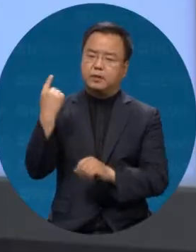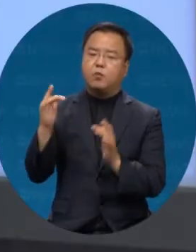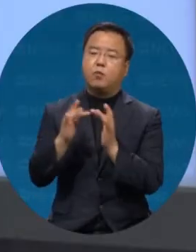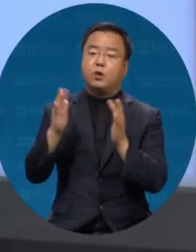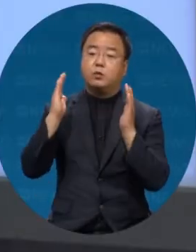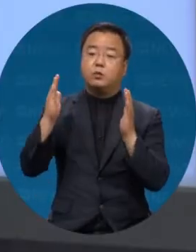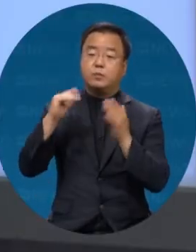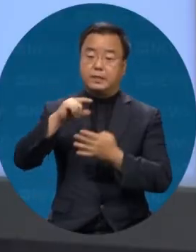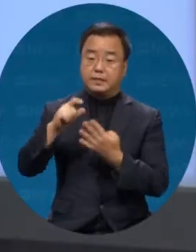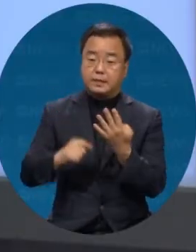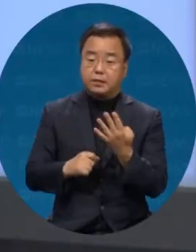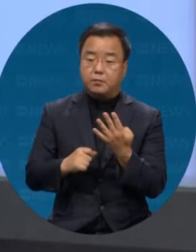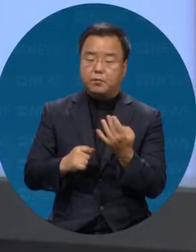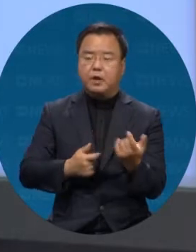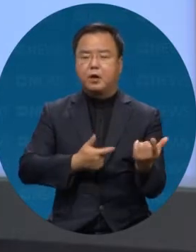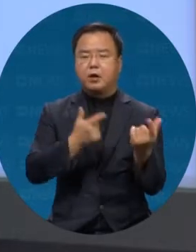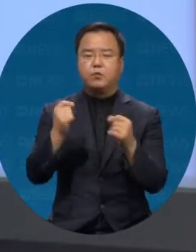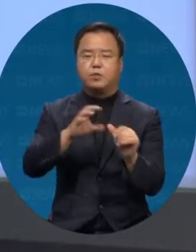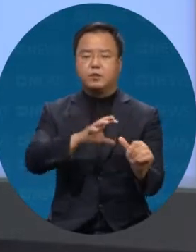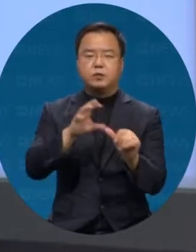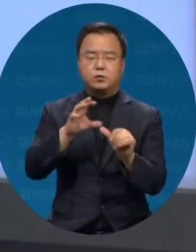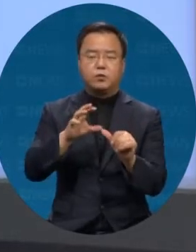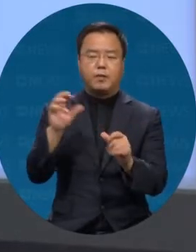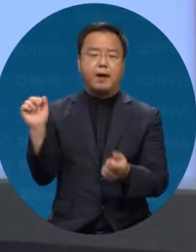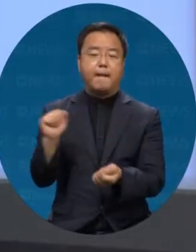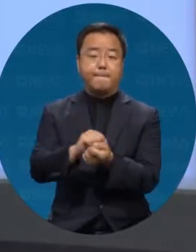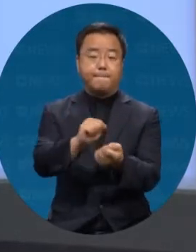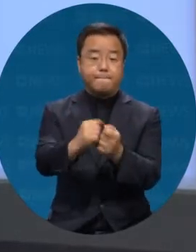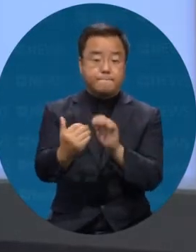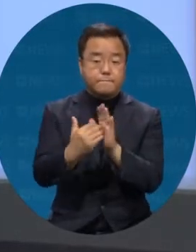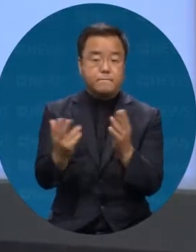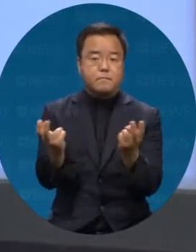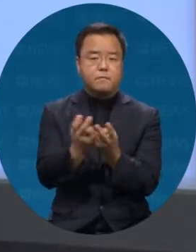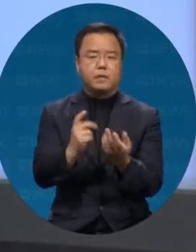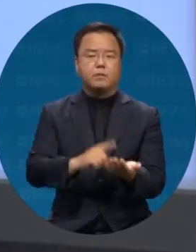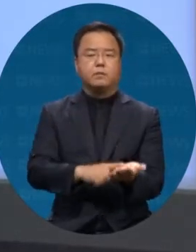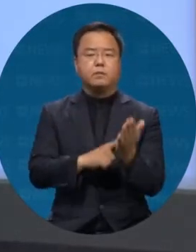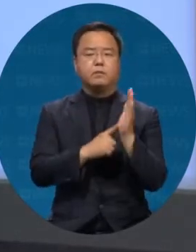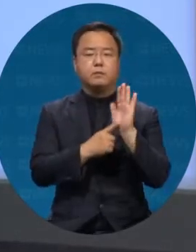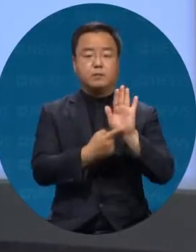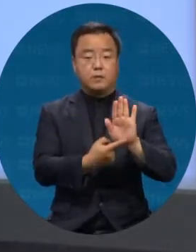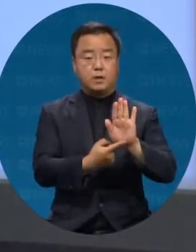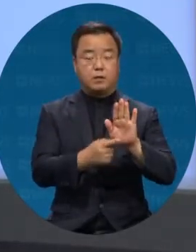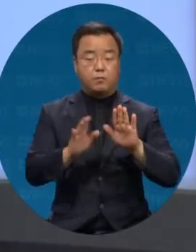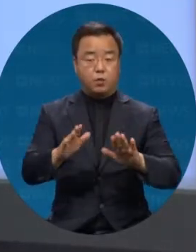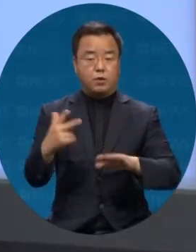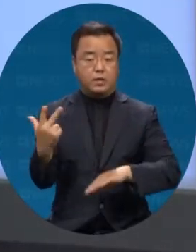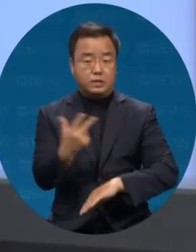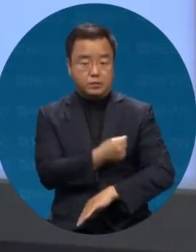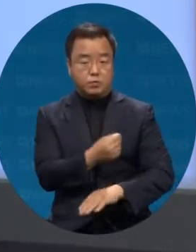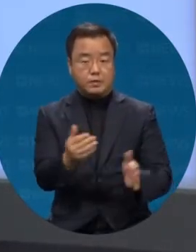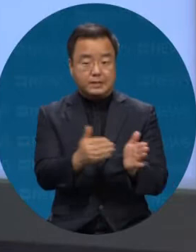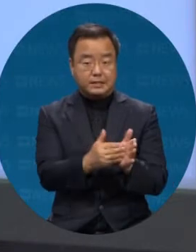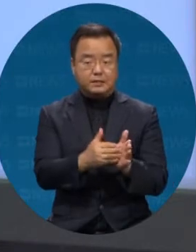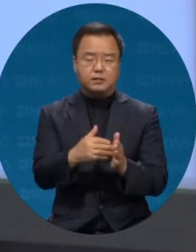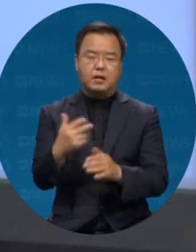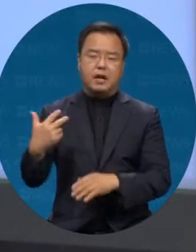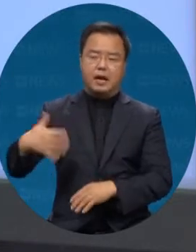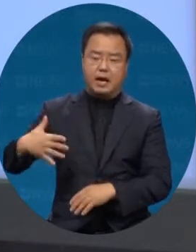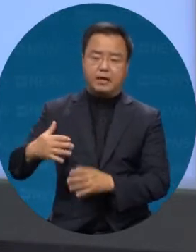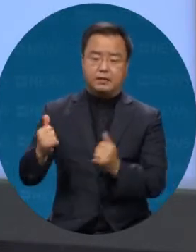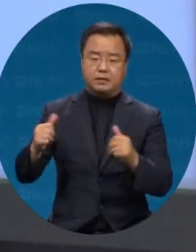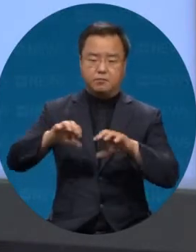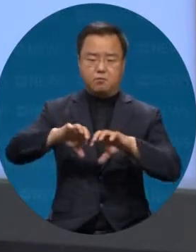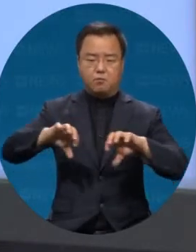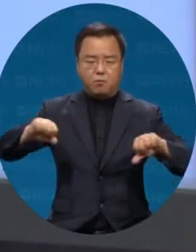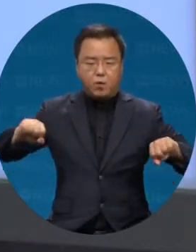수업 일정과 공통에 적용되는 방역 수칙만 전달을 했다면 올해는 접종자와 미접종자를 분류한 이원화된